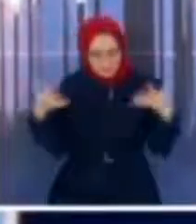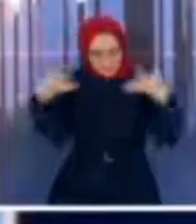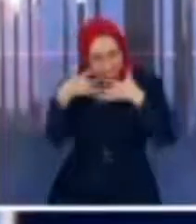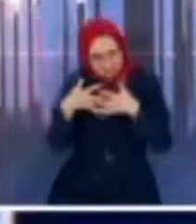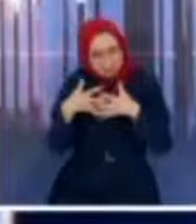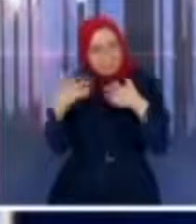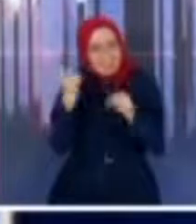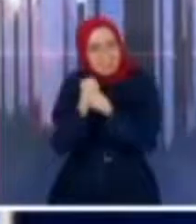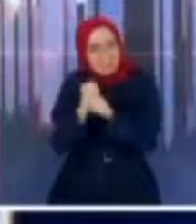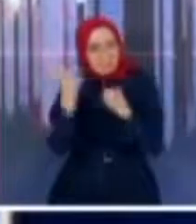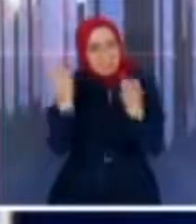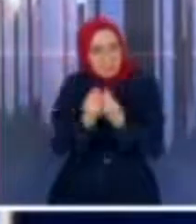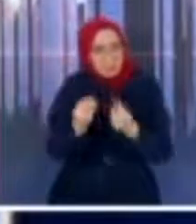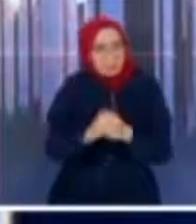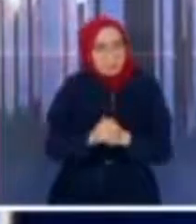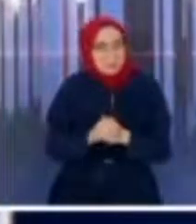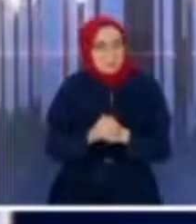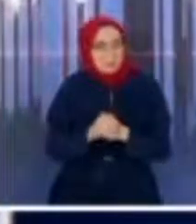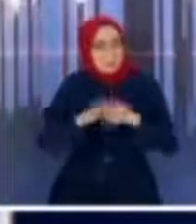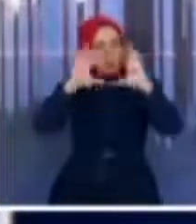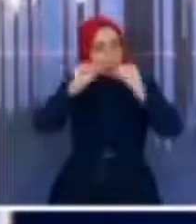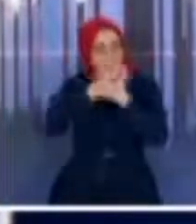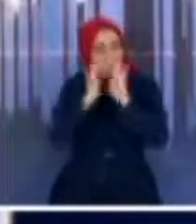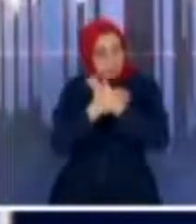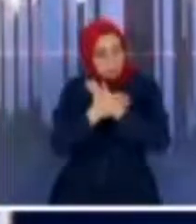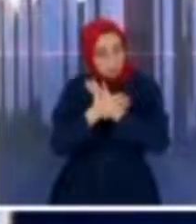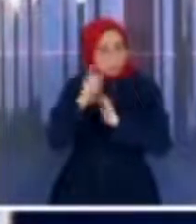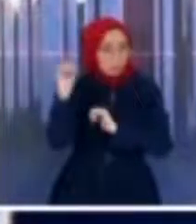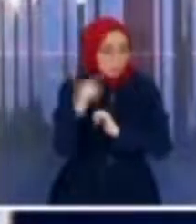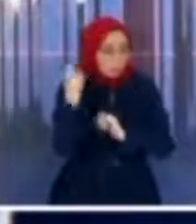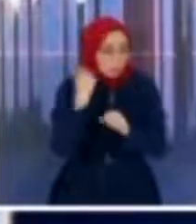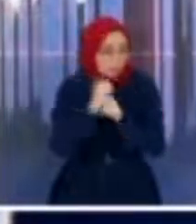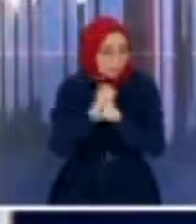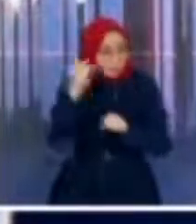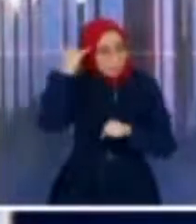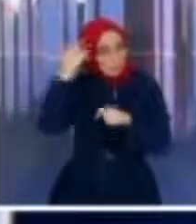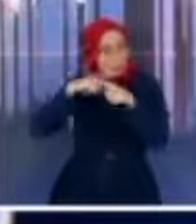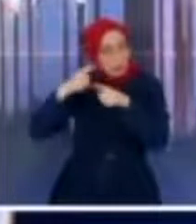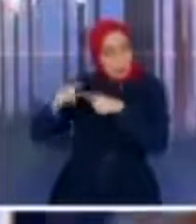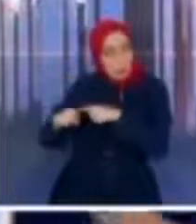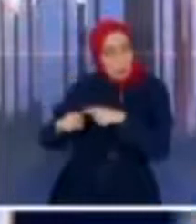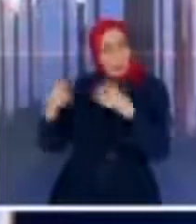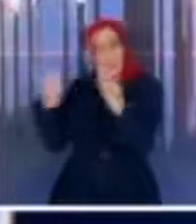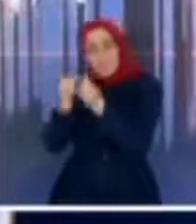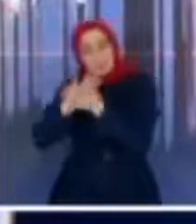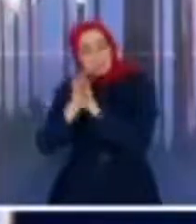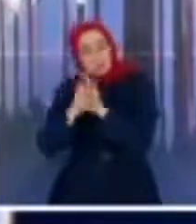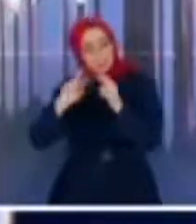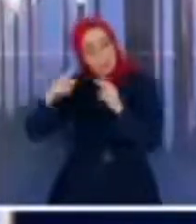كيف تعمل أنت مكان ربما للجمعيات أو للمبادرات حتى يتلقوا فيه، فهذا يكمل عمل الجمعيات الأخرى، وبالتالي